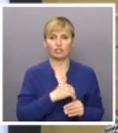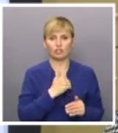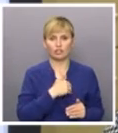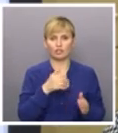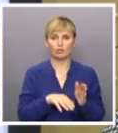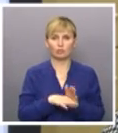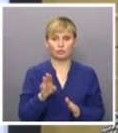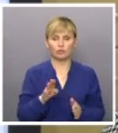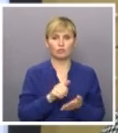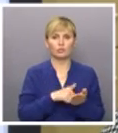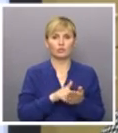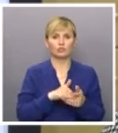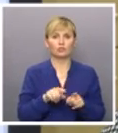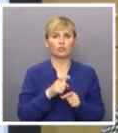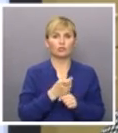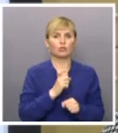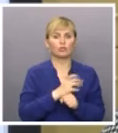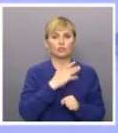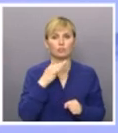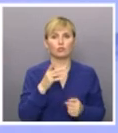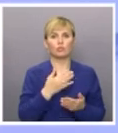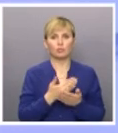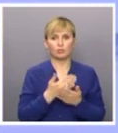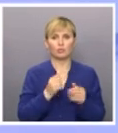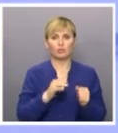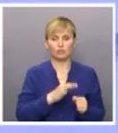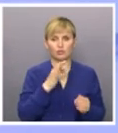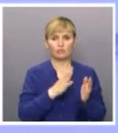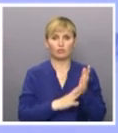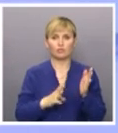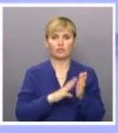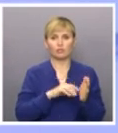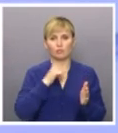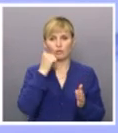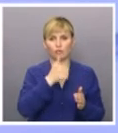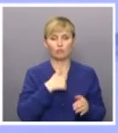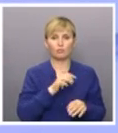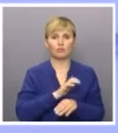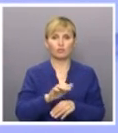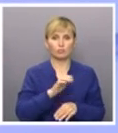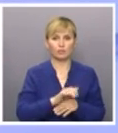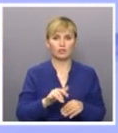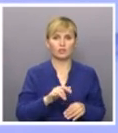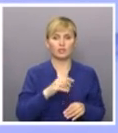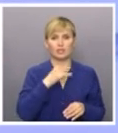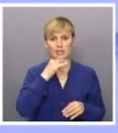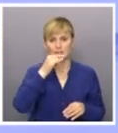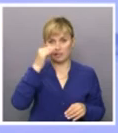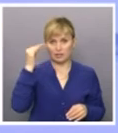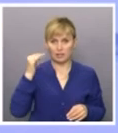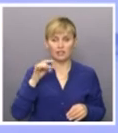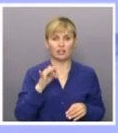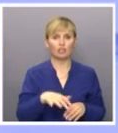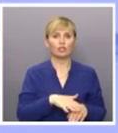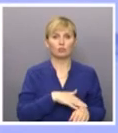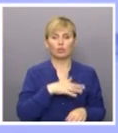тут причин тоже очень много. Ну, к примеру, могу сказать, в 99-м году мы выпустили казахско-русский определитель рыб Казахстана, и